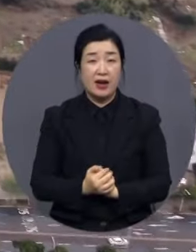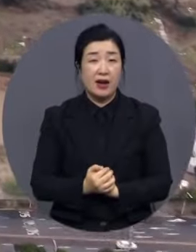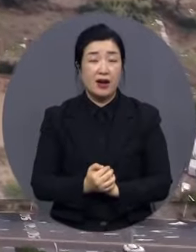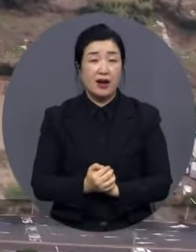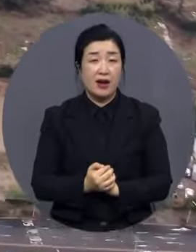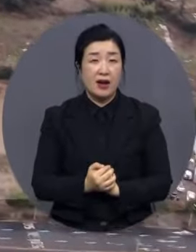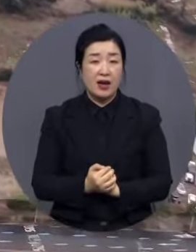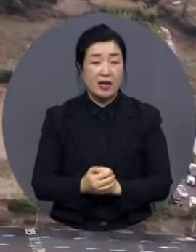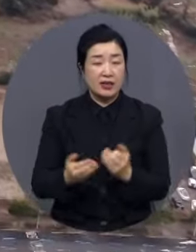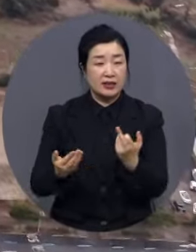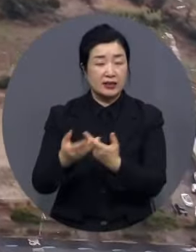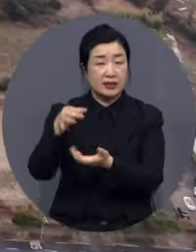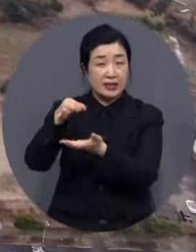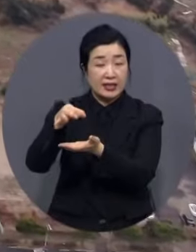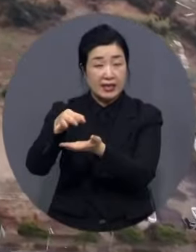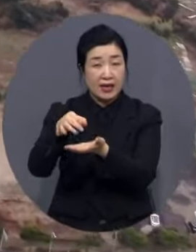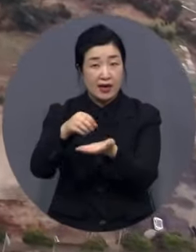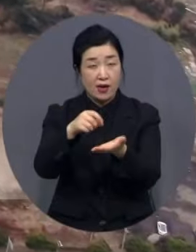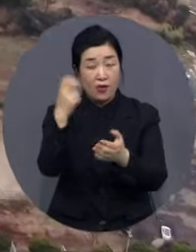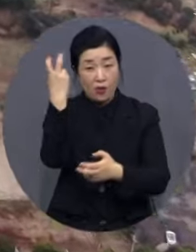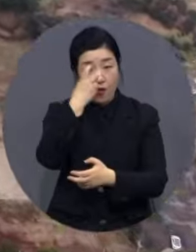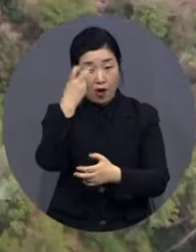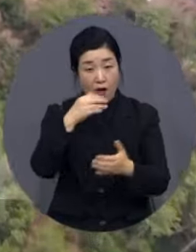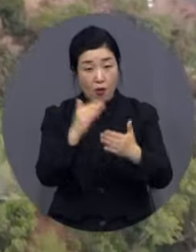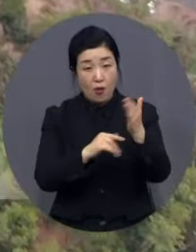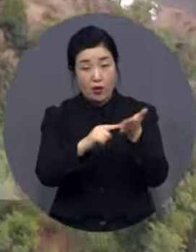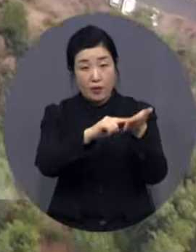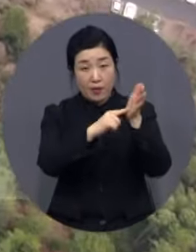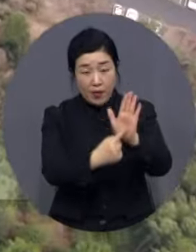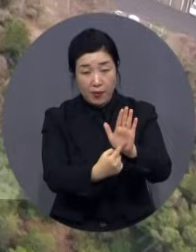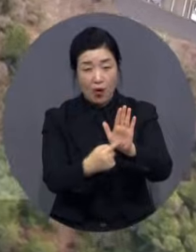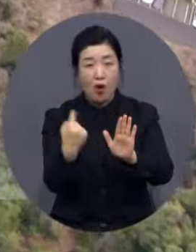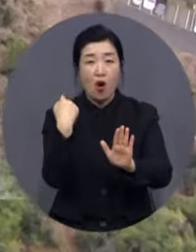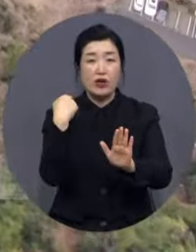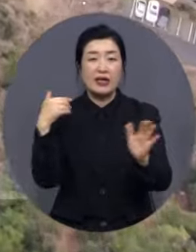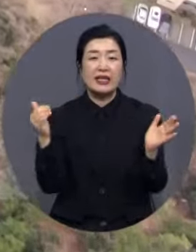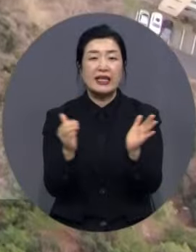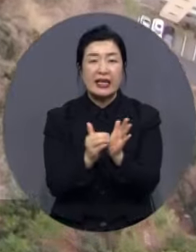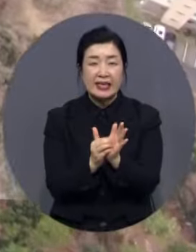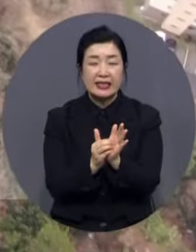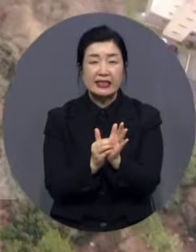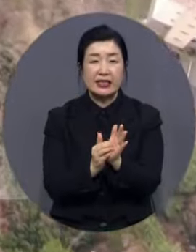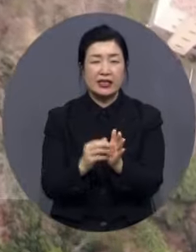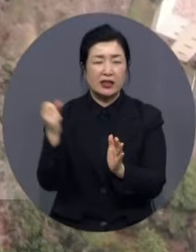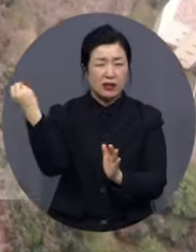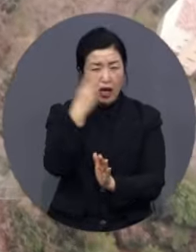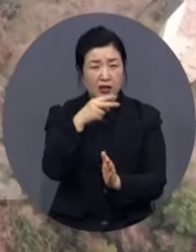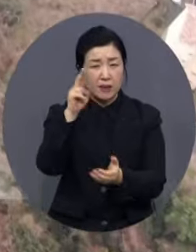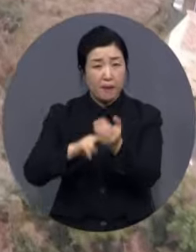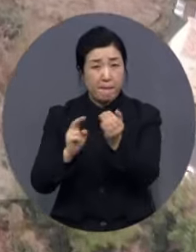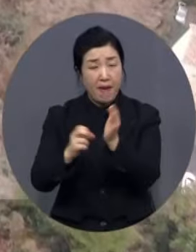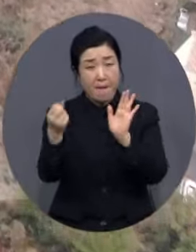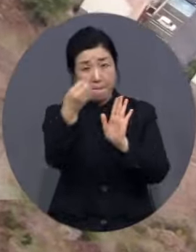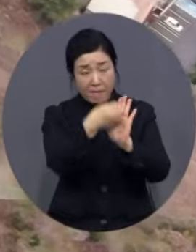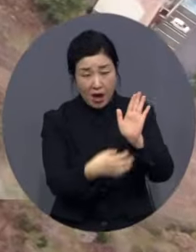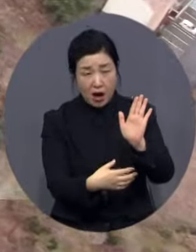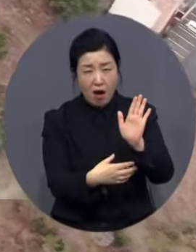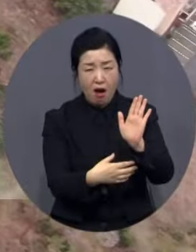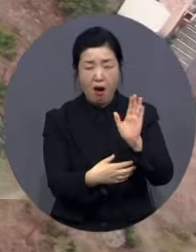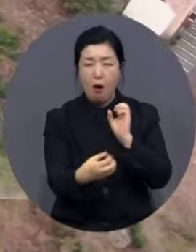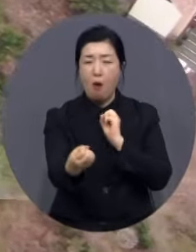유찰됐다 관리 공사에 따르면 지난달 21일부터 어제까지 실시된 재매각 입찰을 마감한 결과